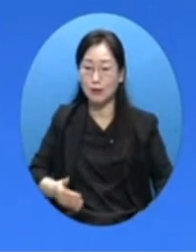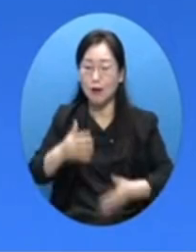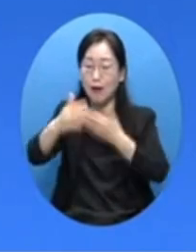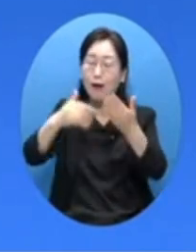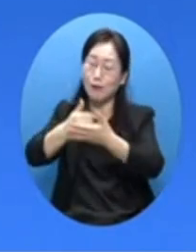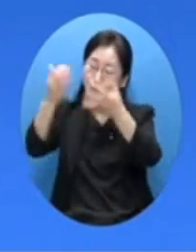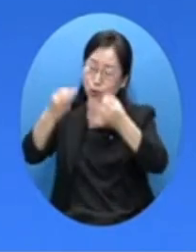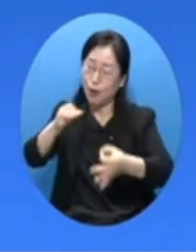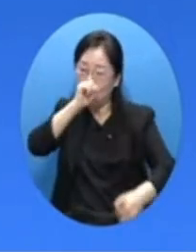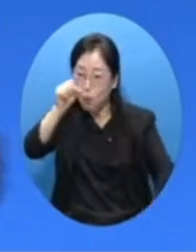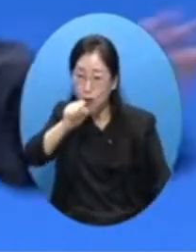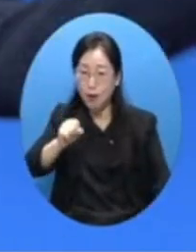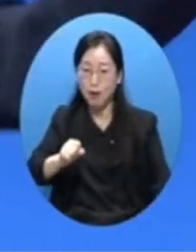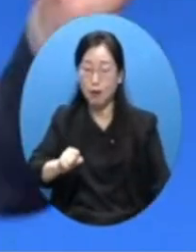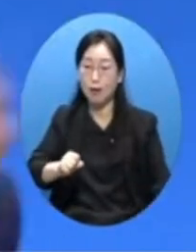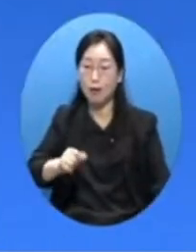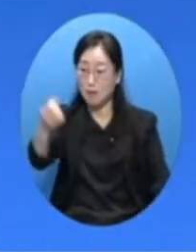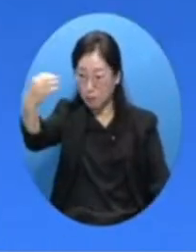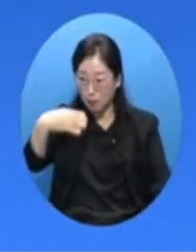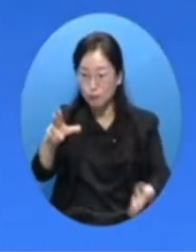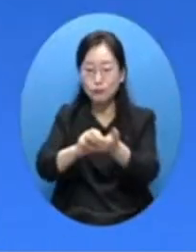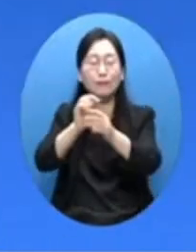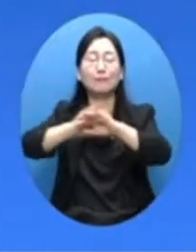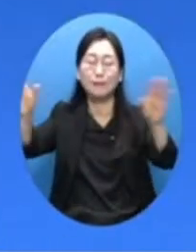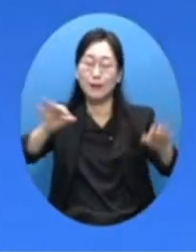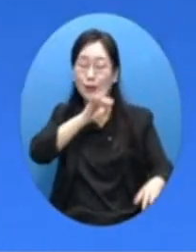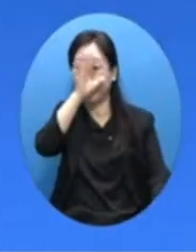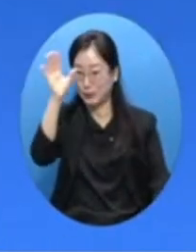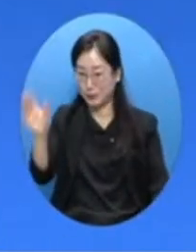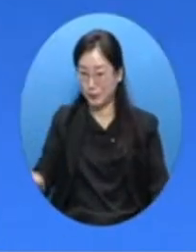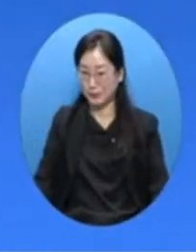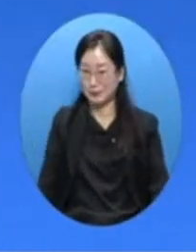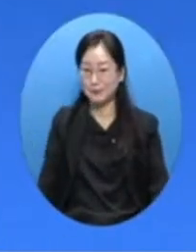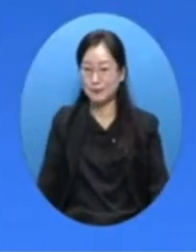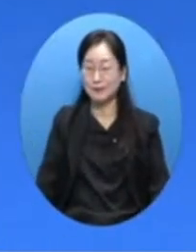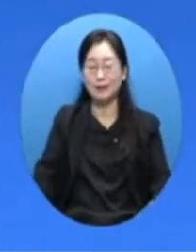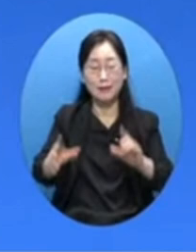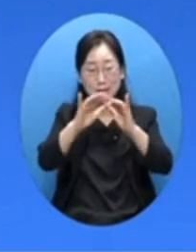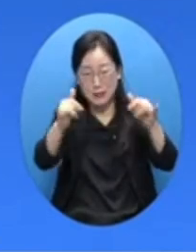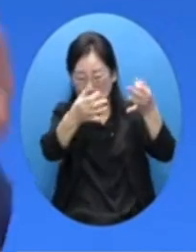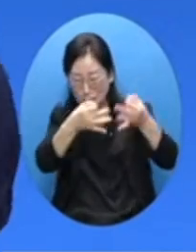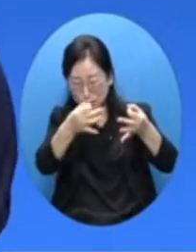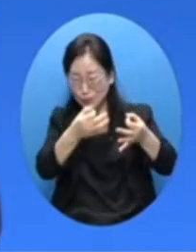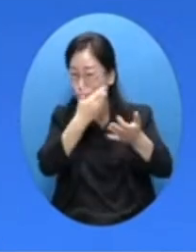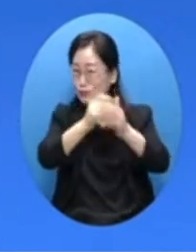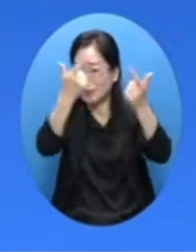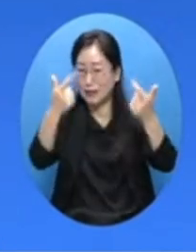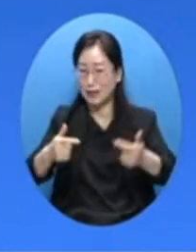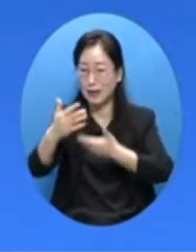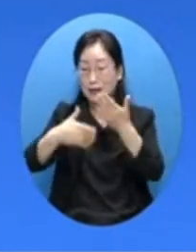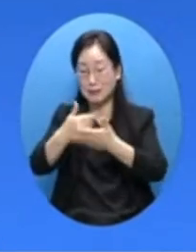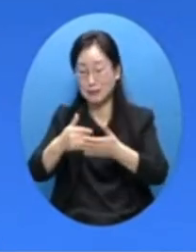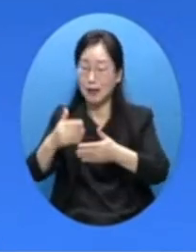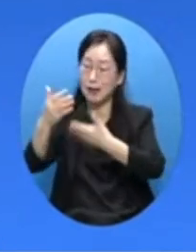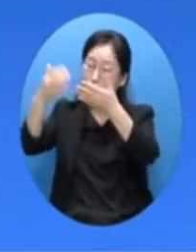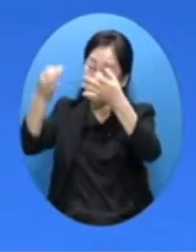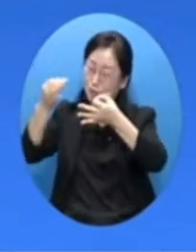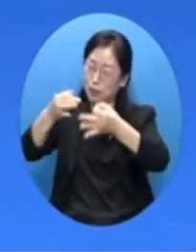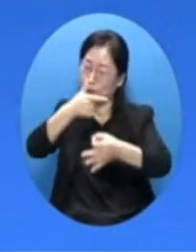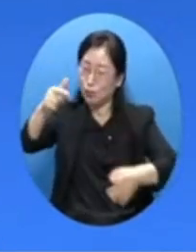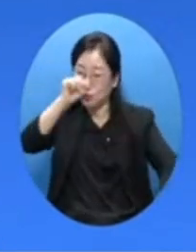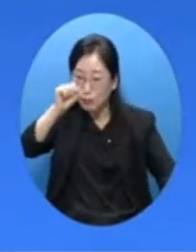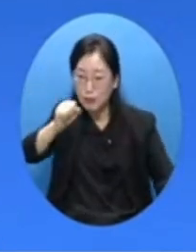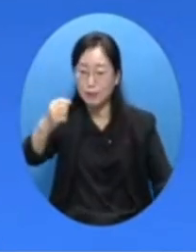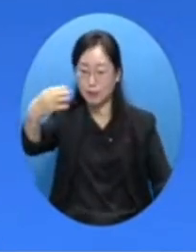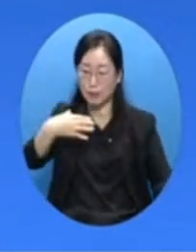심히 좋았더라. 그런 문제가 다 해결된 것입니다. 사람이 나를 어떻게 보든지 그게 중요한 것이 아닙니다. 하나님이 나를 볼 때 하나님 보시기에 심히